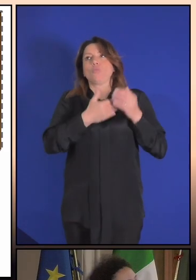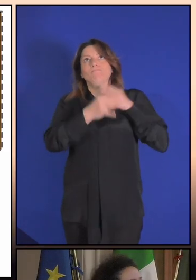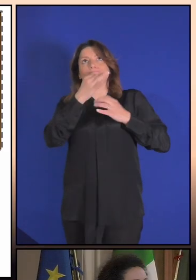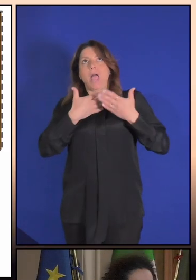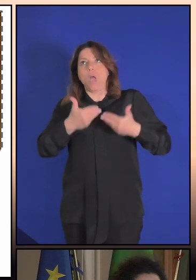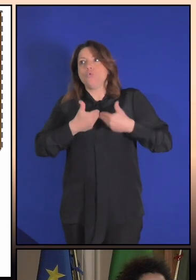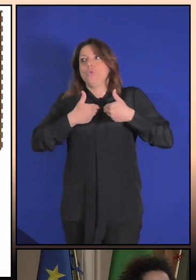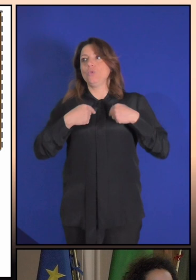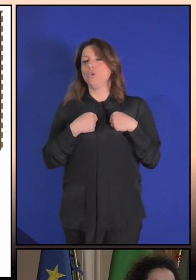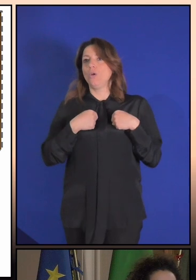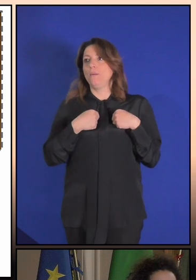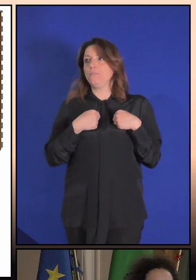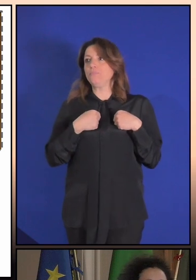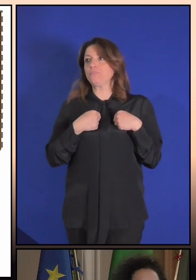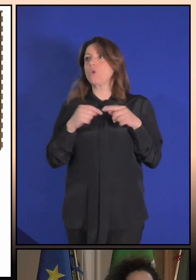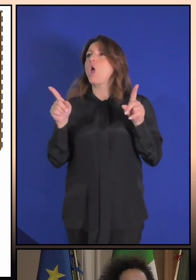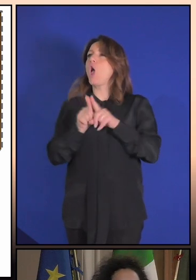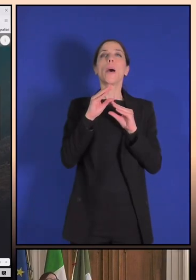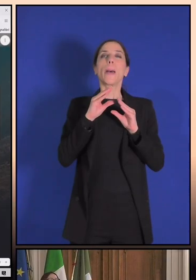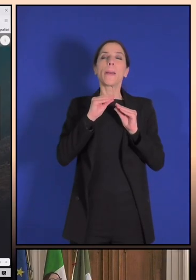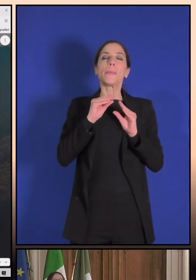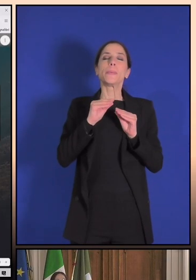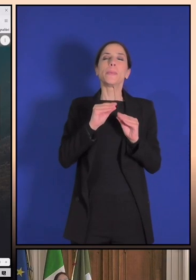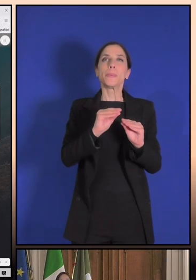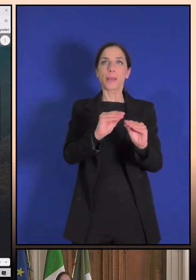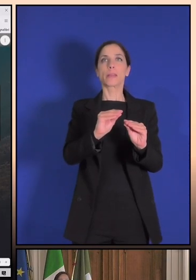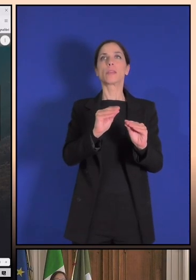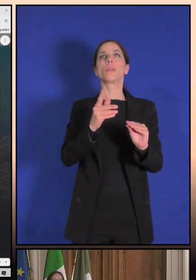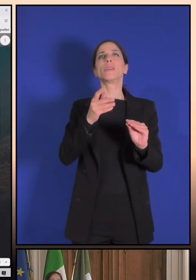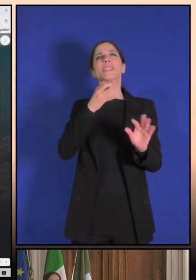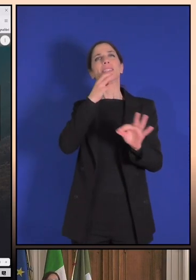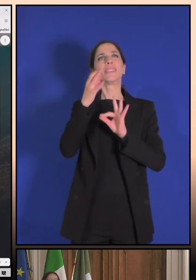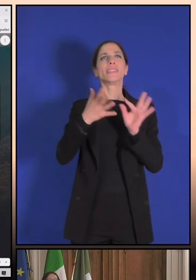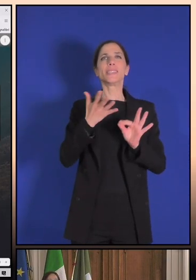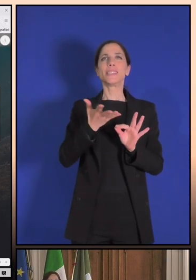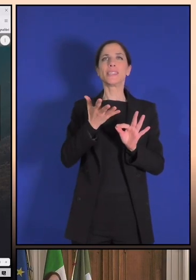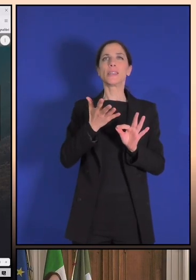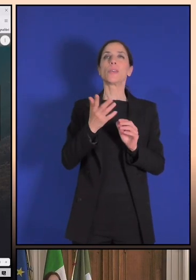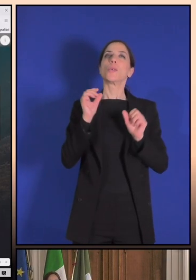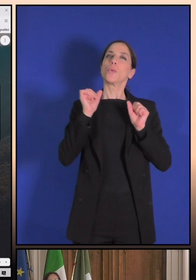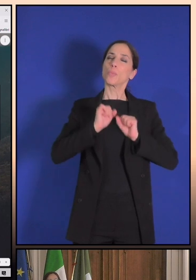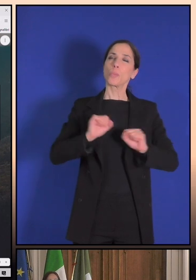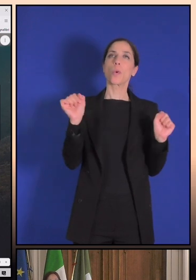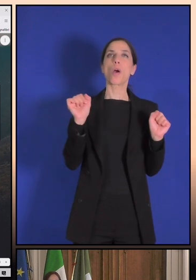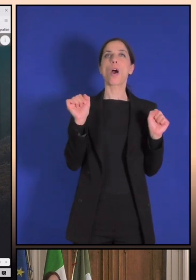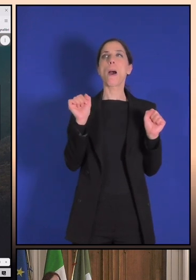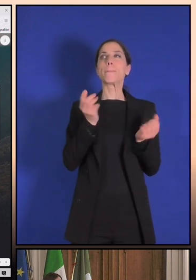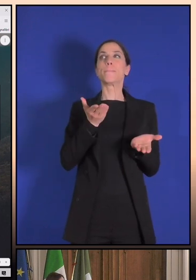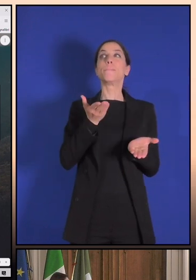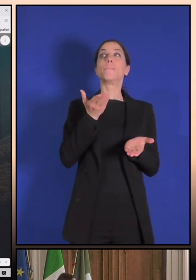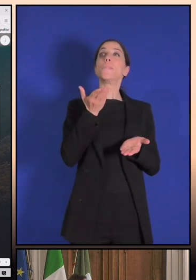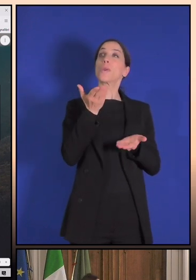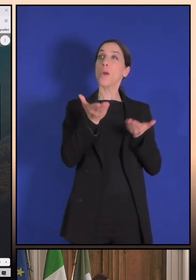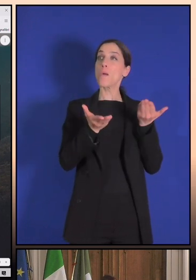nell'inclusione scolastica di studenti sordi, le criticità riscontrate e le prospettive future della figura dell'assistente